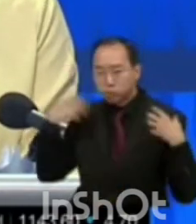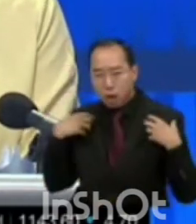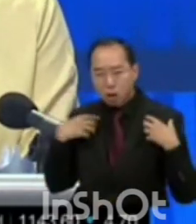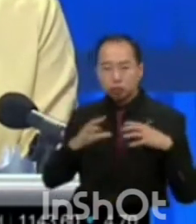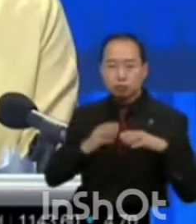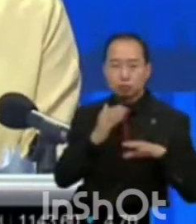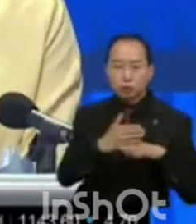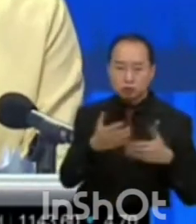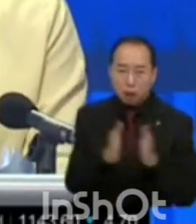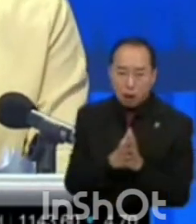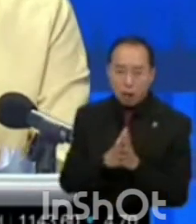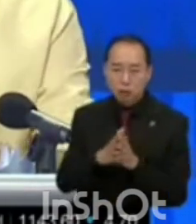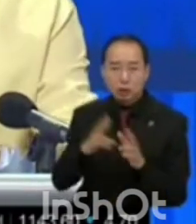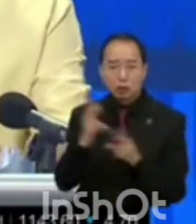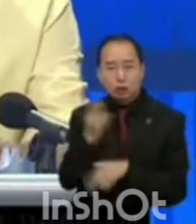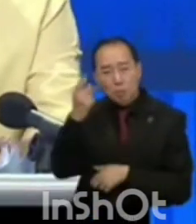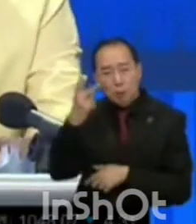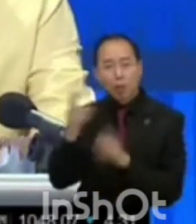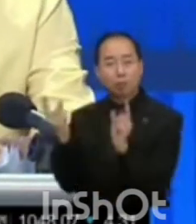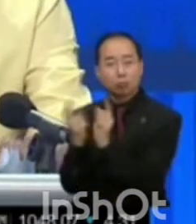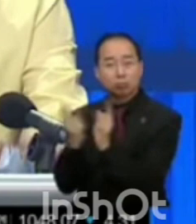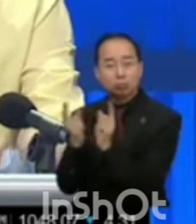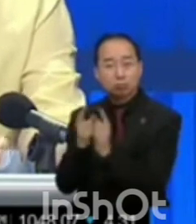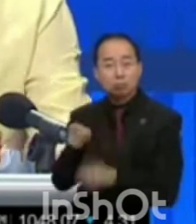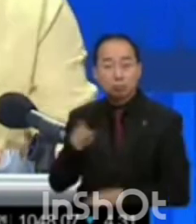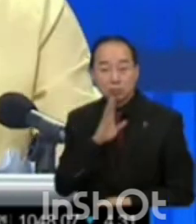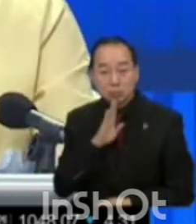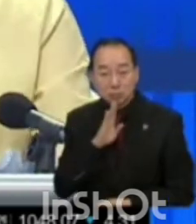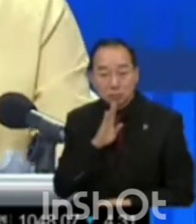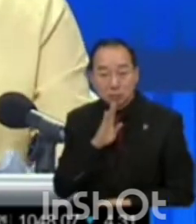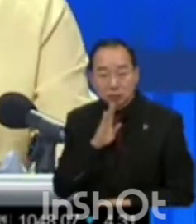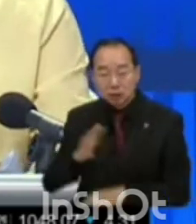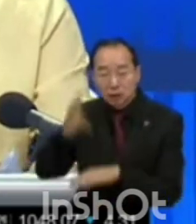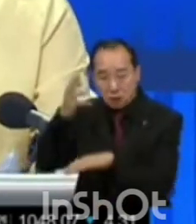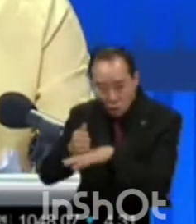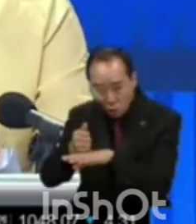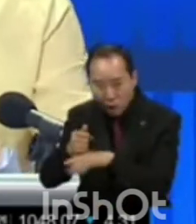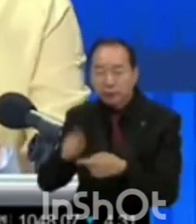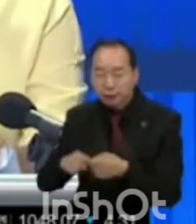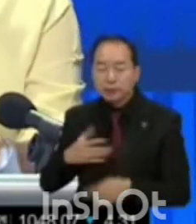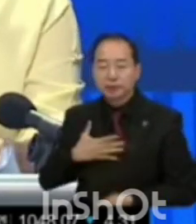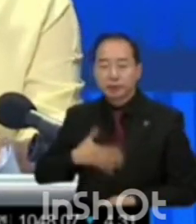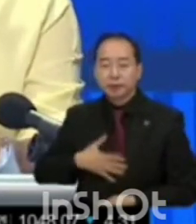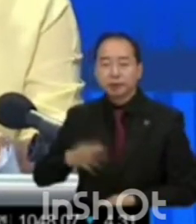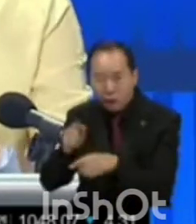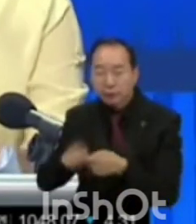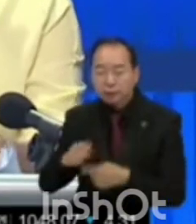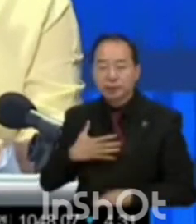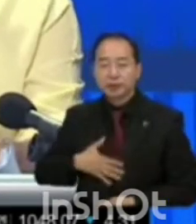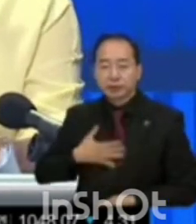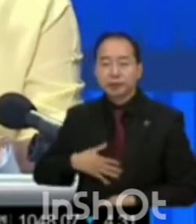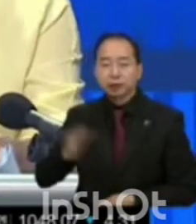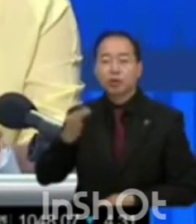관계자들이 만났다는 것을 본인이 잘 아실 겁니다. 그런 결과를 제가 존중했었다는 말씀을 드립니다. 예.